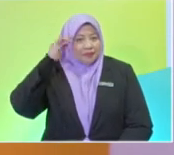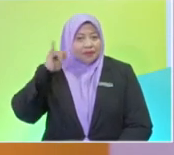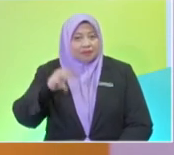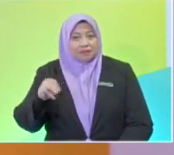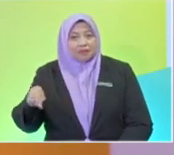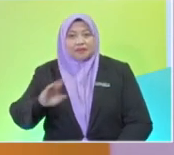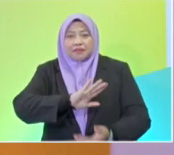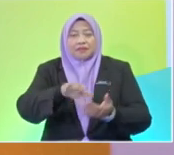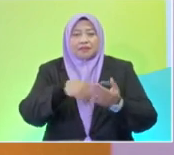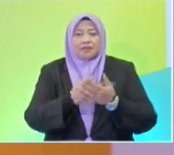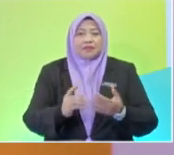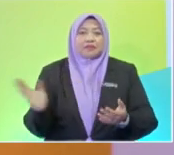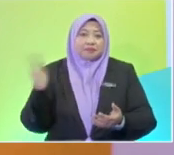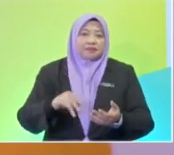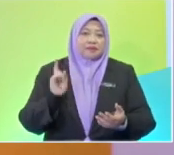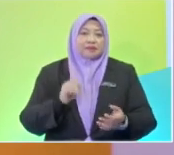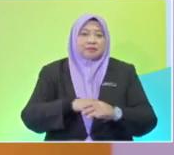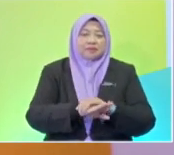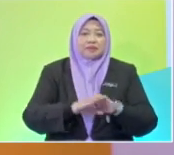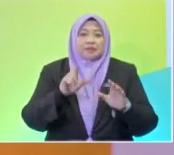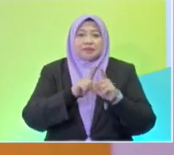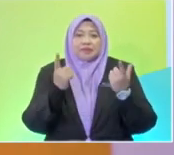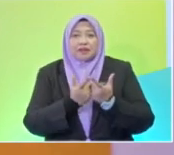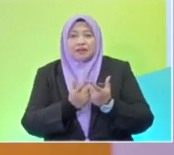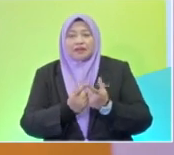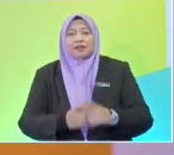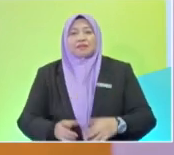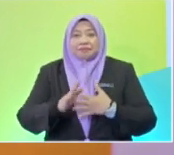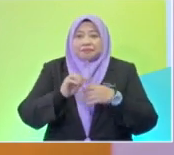kita masuk ke kelas hari ini kita belajar mengenai